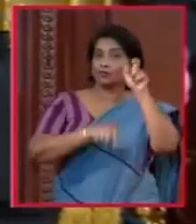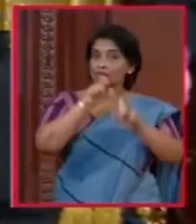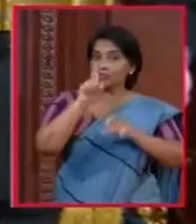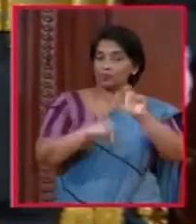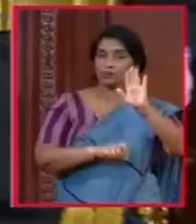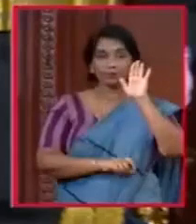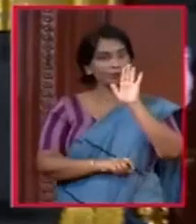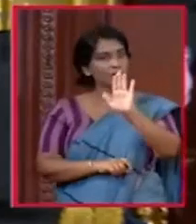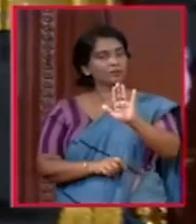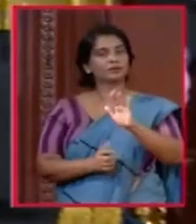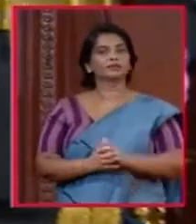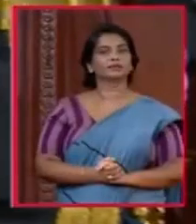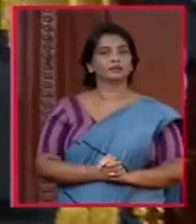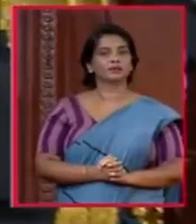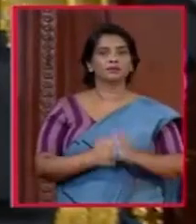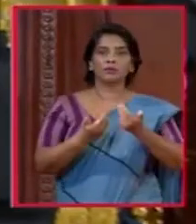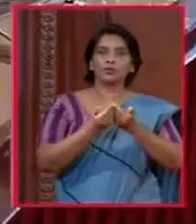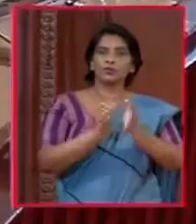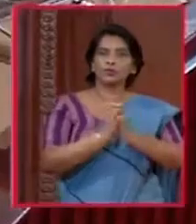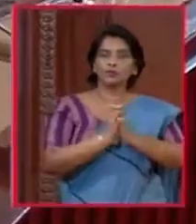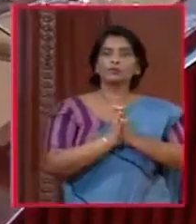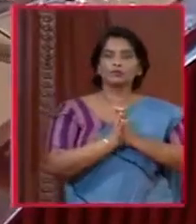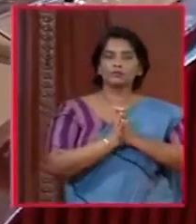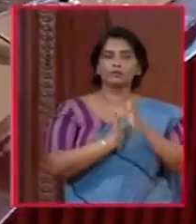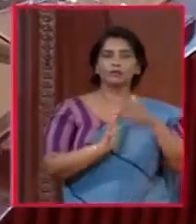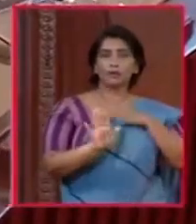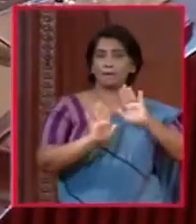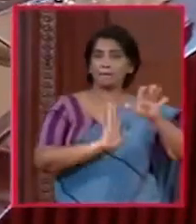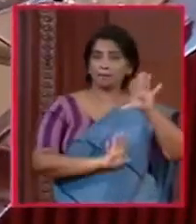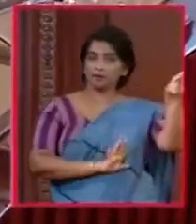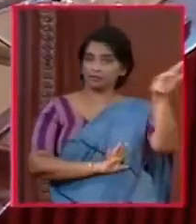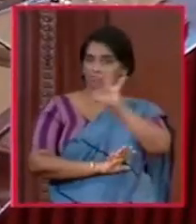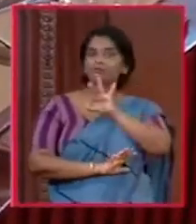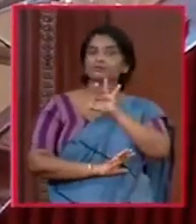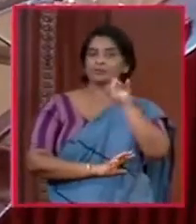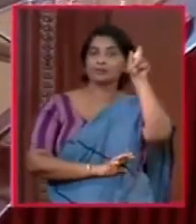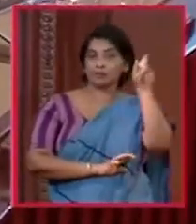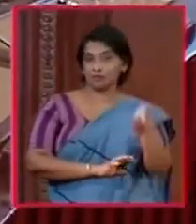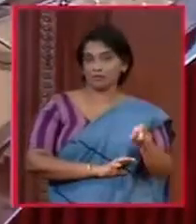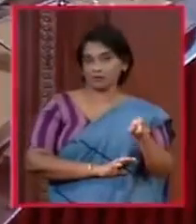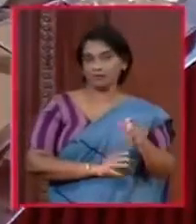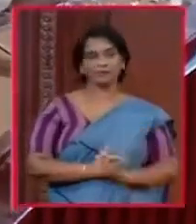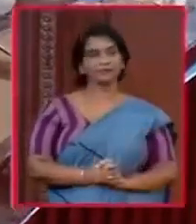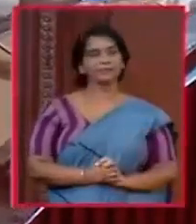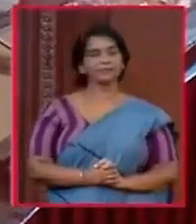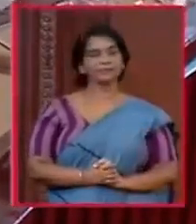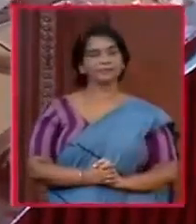ජනතාව විසින් තමන් පාලනයට පත් කර ගැනීම සඳහා පාලකයෙක් තෝරා පත් කර ගැනීම.